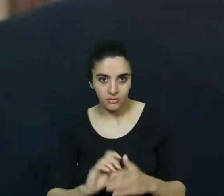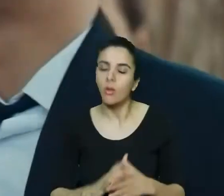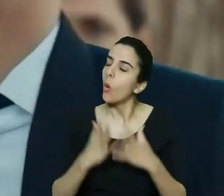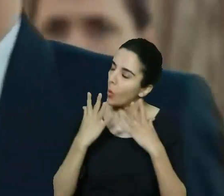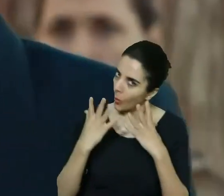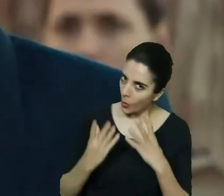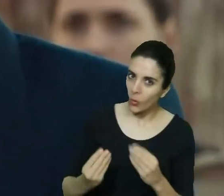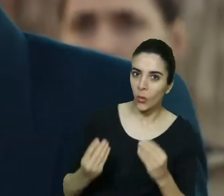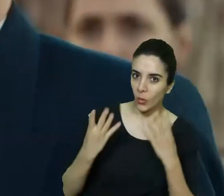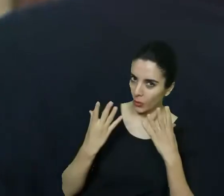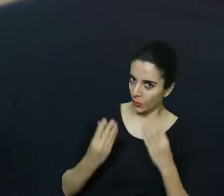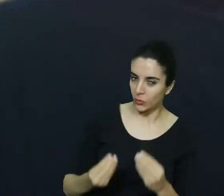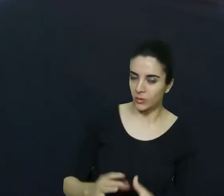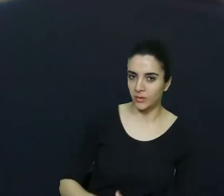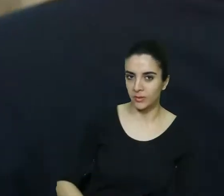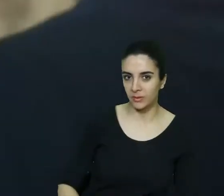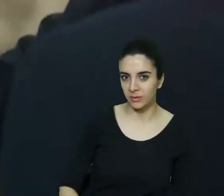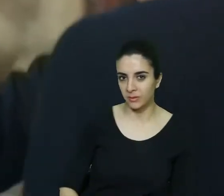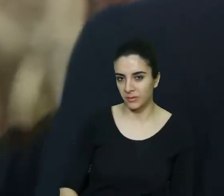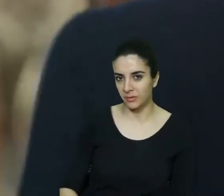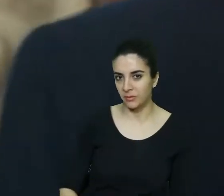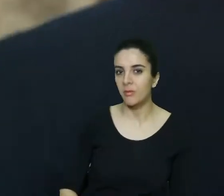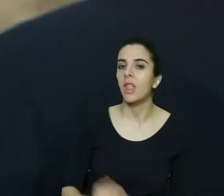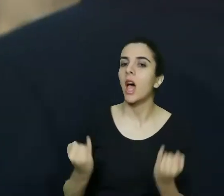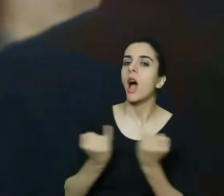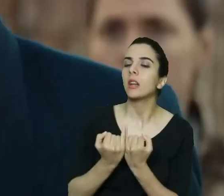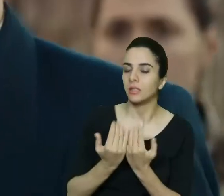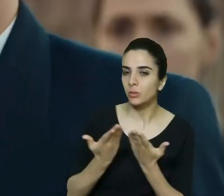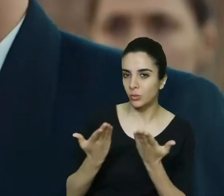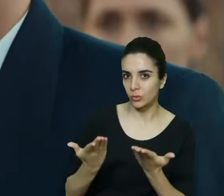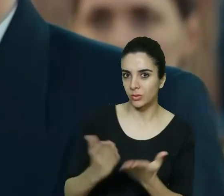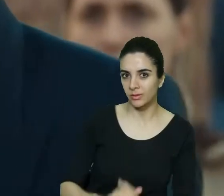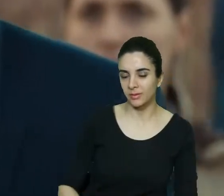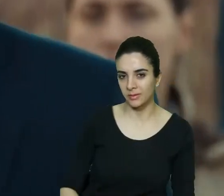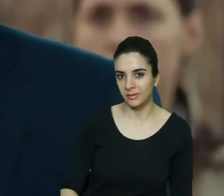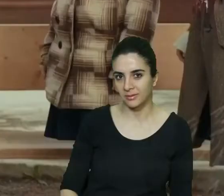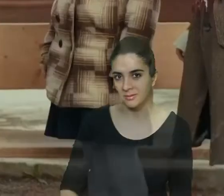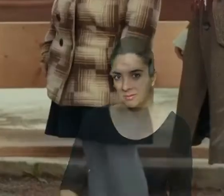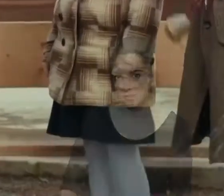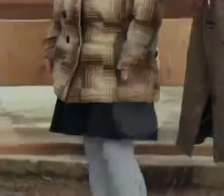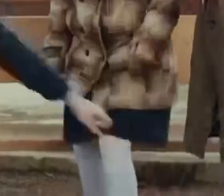Hay hay. Montlarını çıkardılar. Kardeşim sana zahmet.